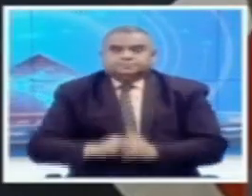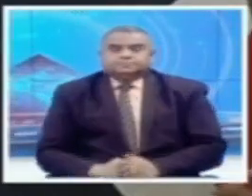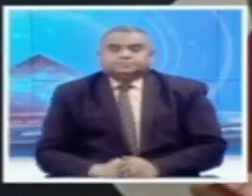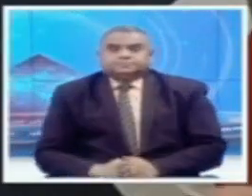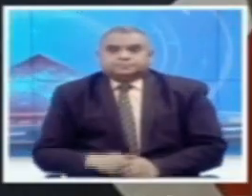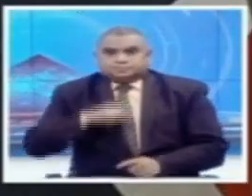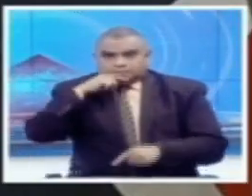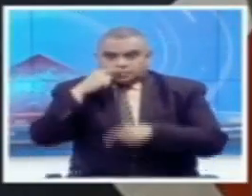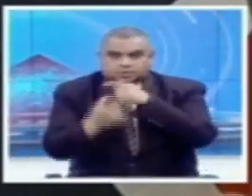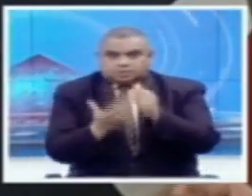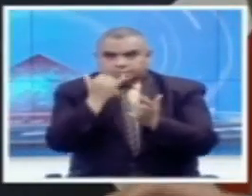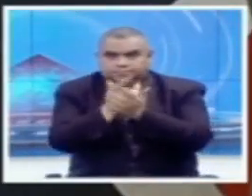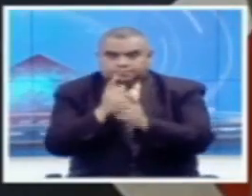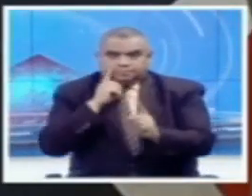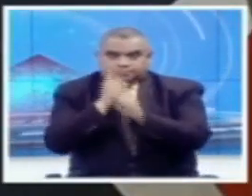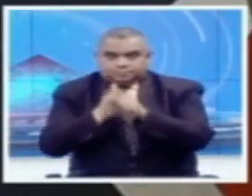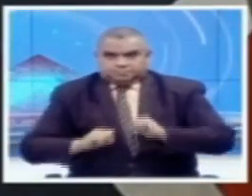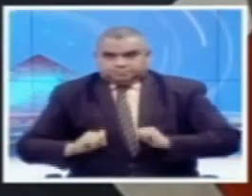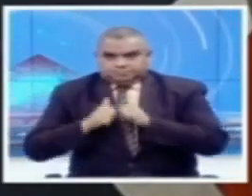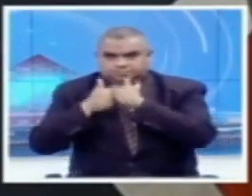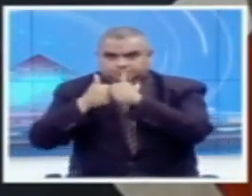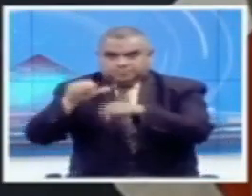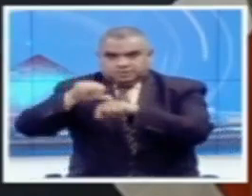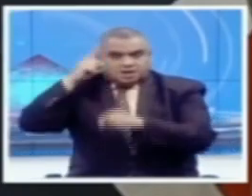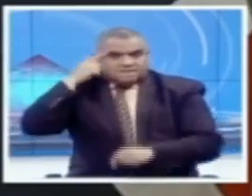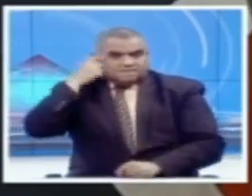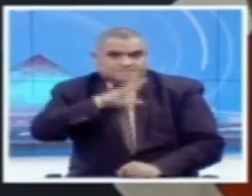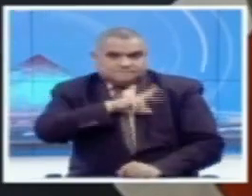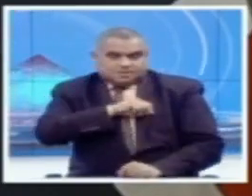وفي هذا السياق قمت بزيارة فلسطين